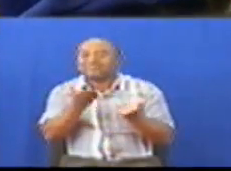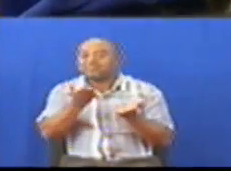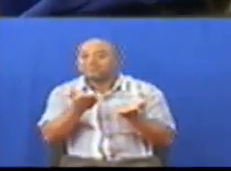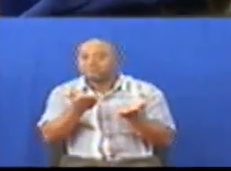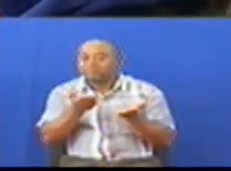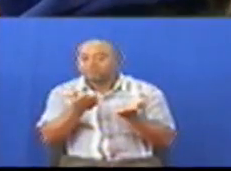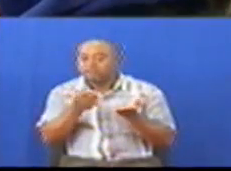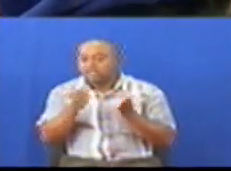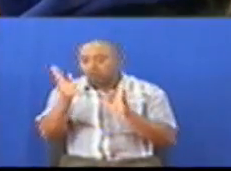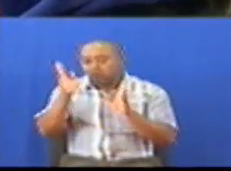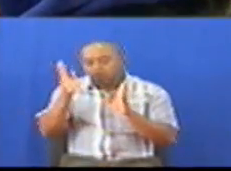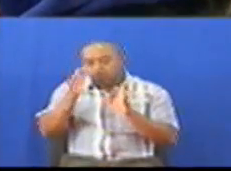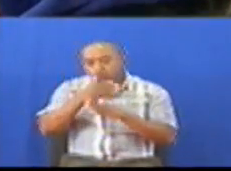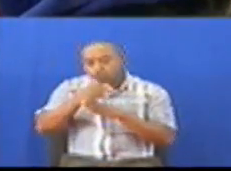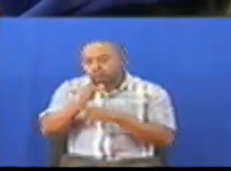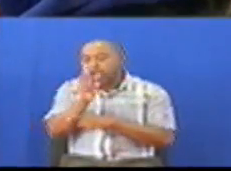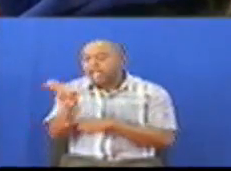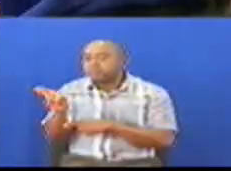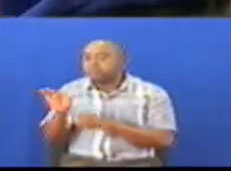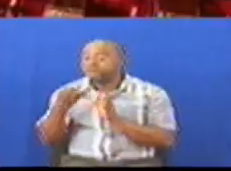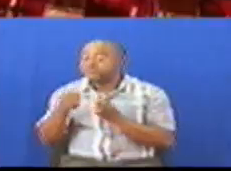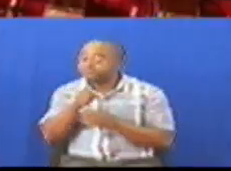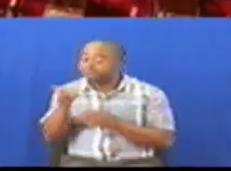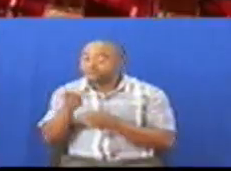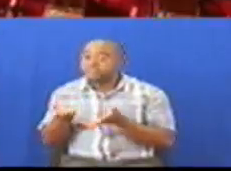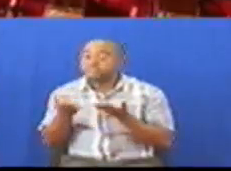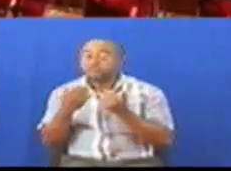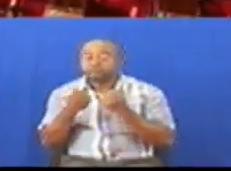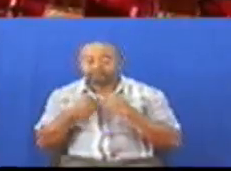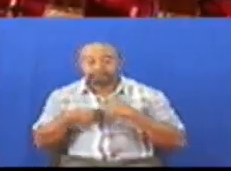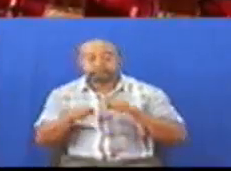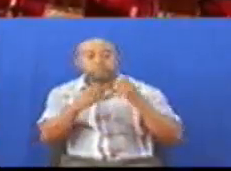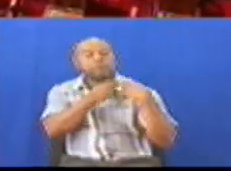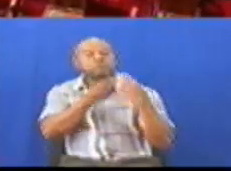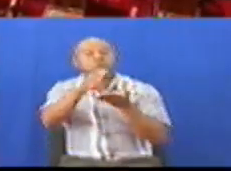za halmashauri zetu katika kutimiza majukumu yake ya msingi kama ambavyo